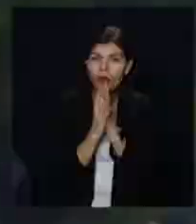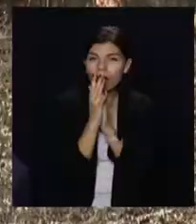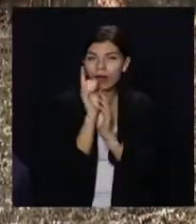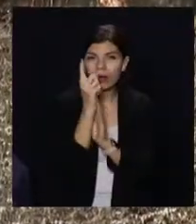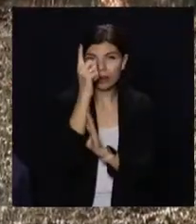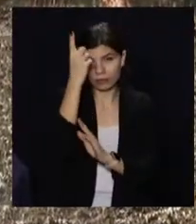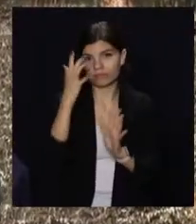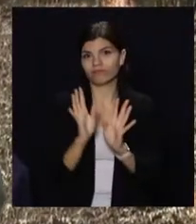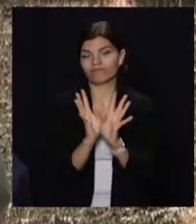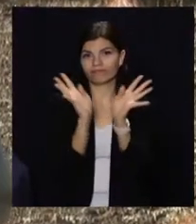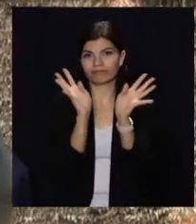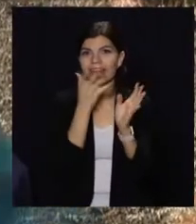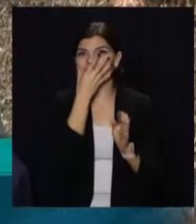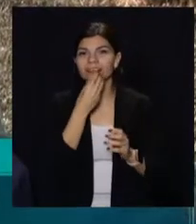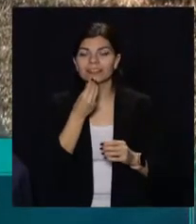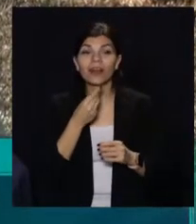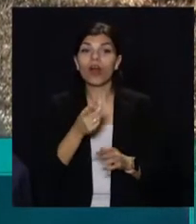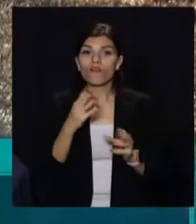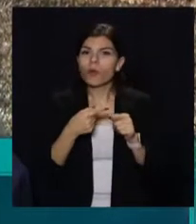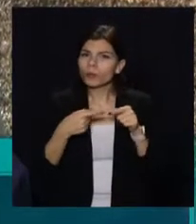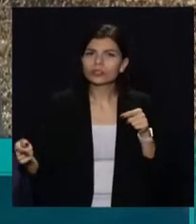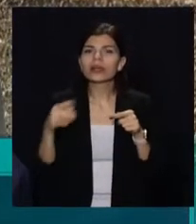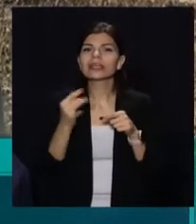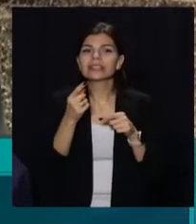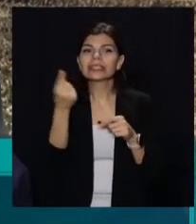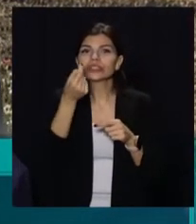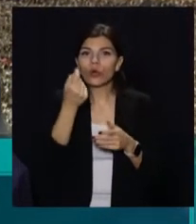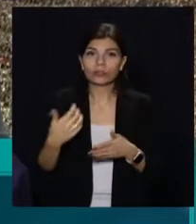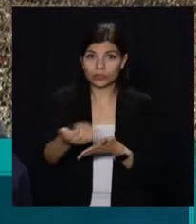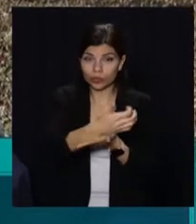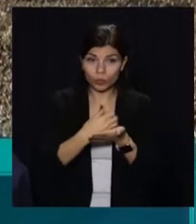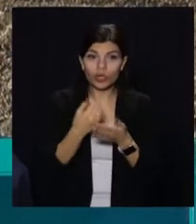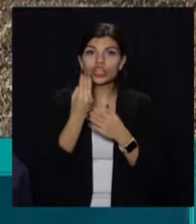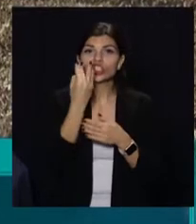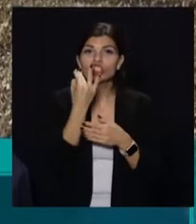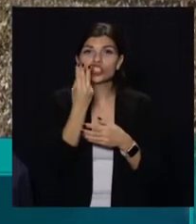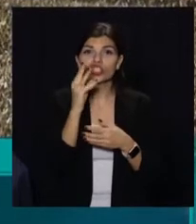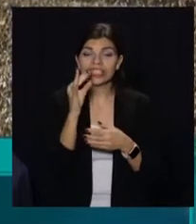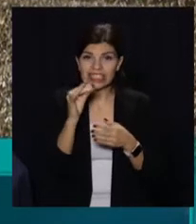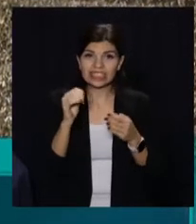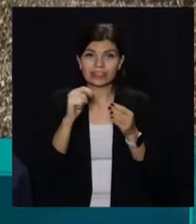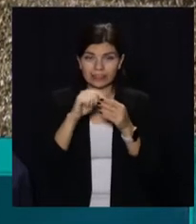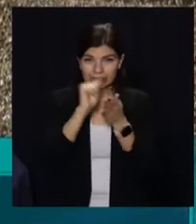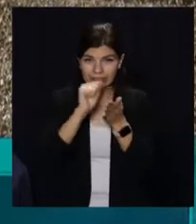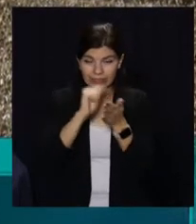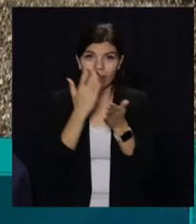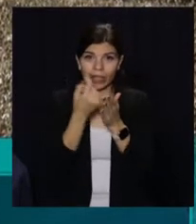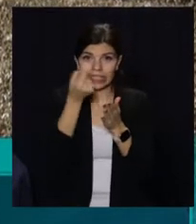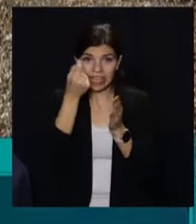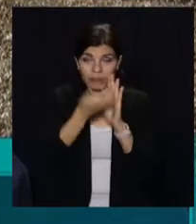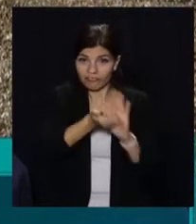красуні. Процес посадки взагалі починається із збіру насіння. Тобто із шишок вибивається насінина,